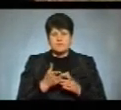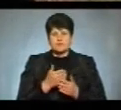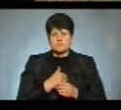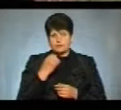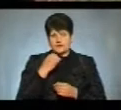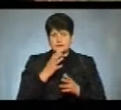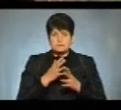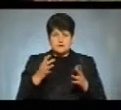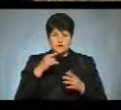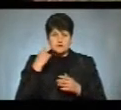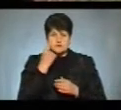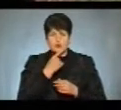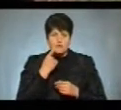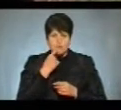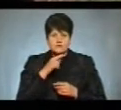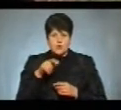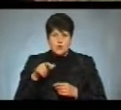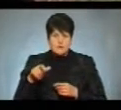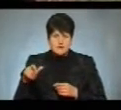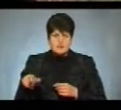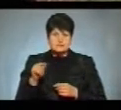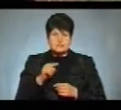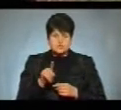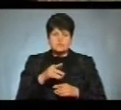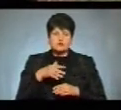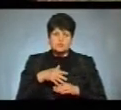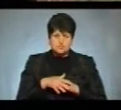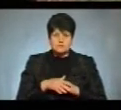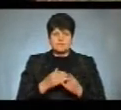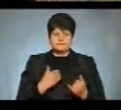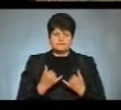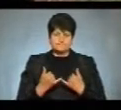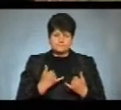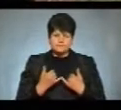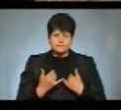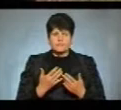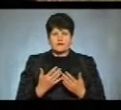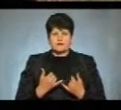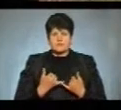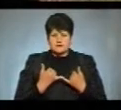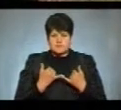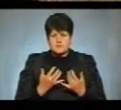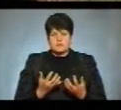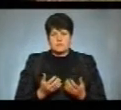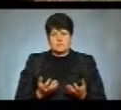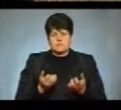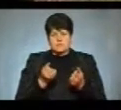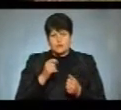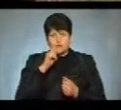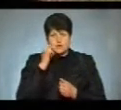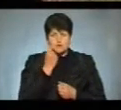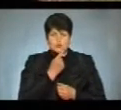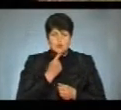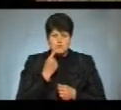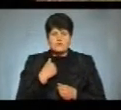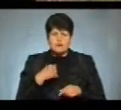більшості російськомовних громадян за те, що вони з розумінням ставляться до необхідності підтримки української мови.